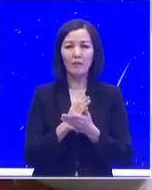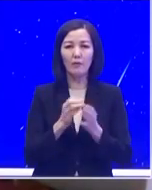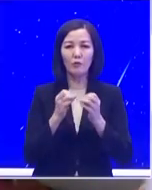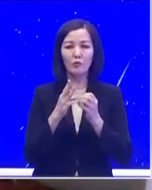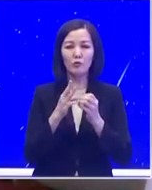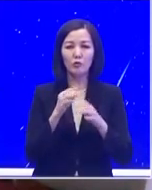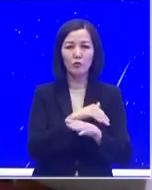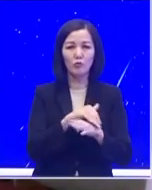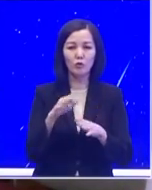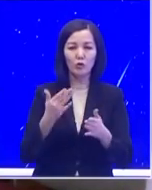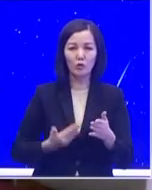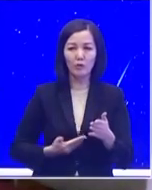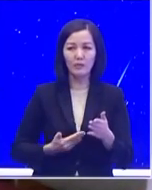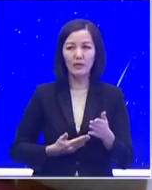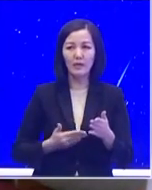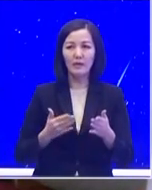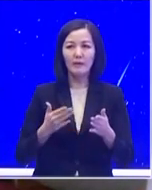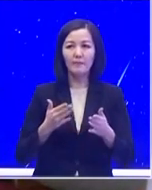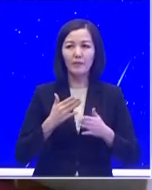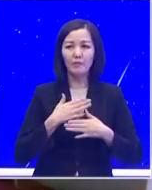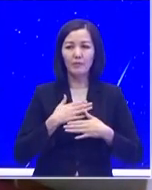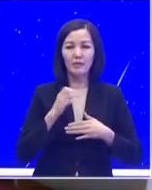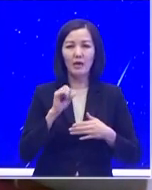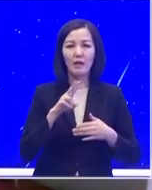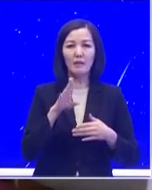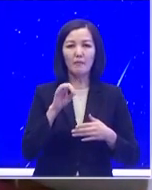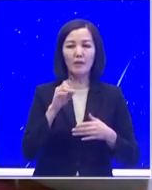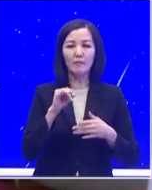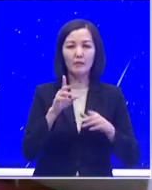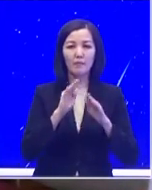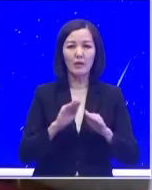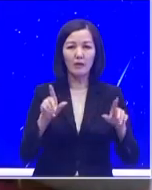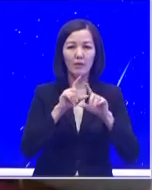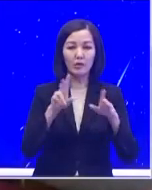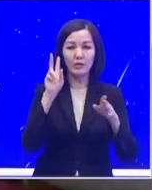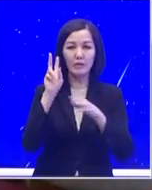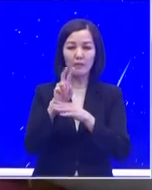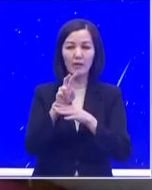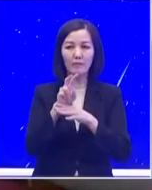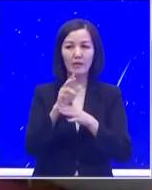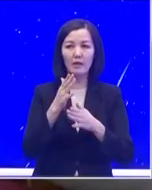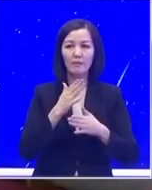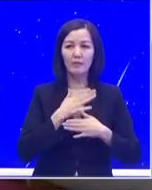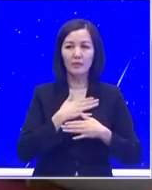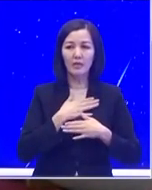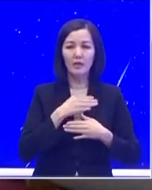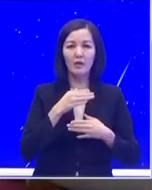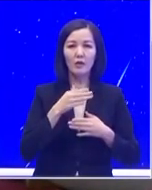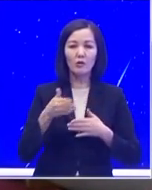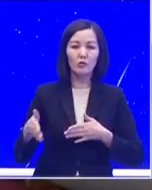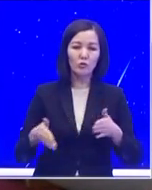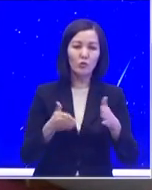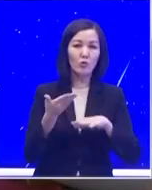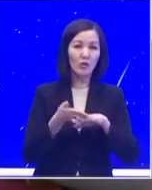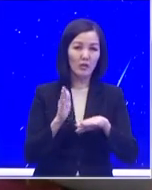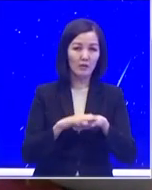13-ші көшеде тұрамыз. И біз апамыз садигіне барамыз. Қазір жұлдызда орын жоқ болғаннан кейін бізге сол жол жүру қиындық